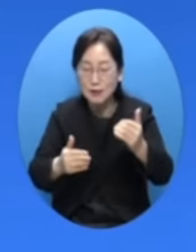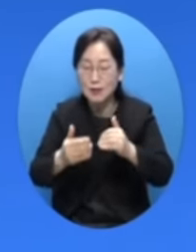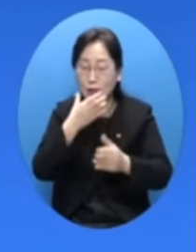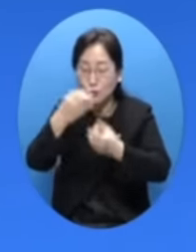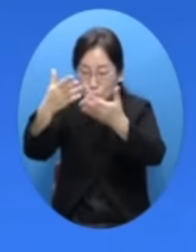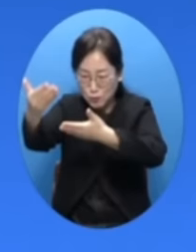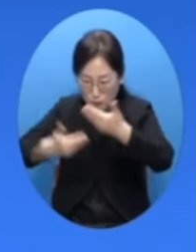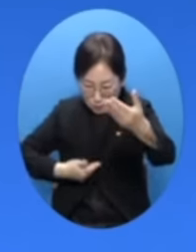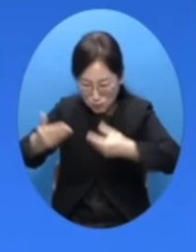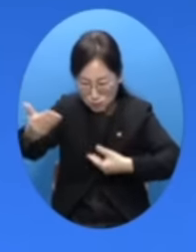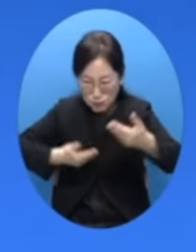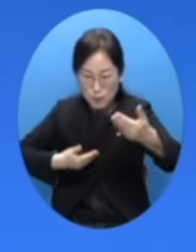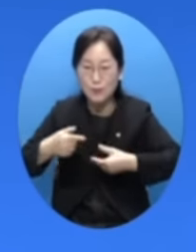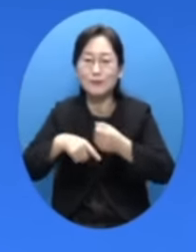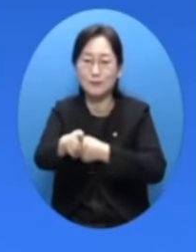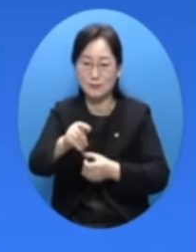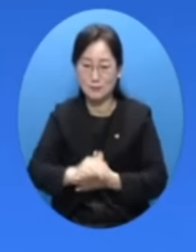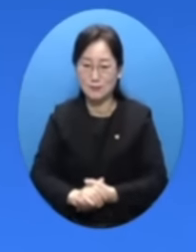받고 또 받게 되는 것입니다.